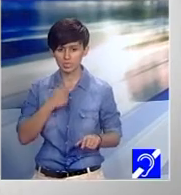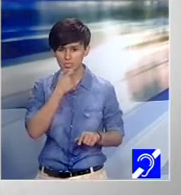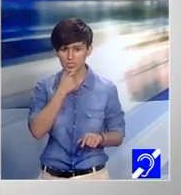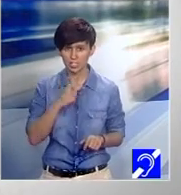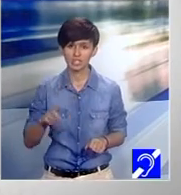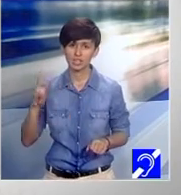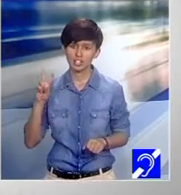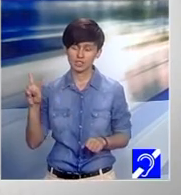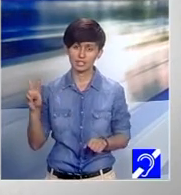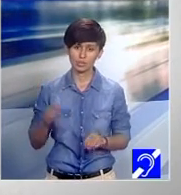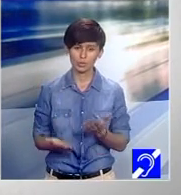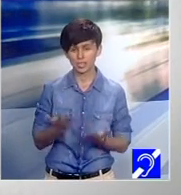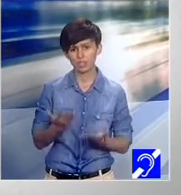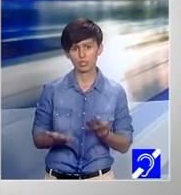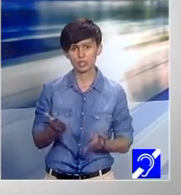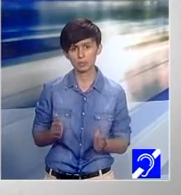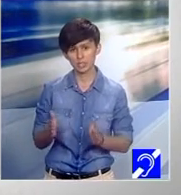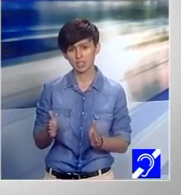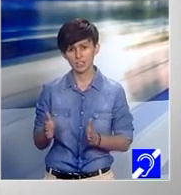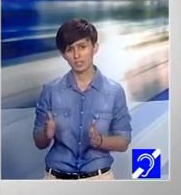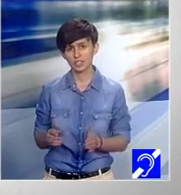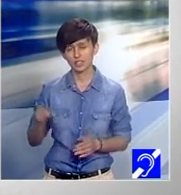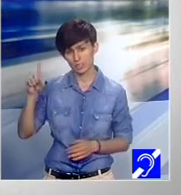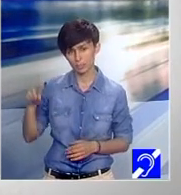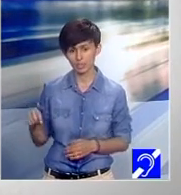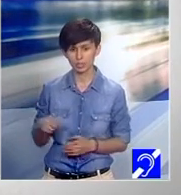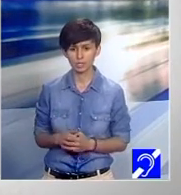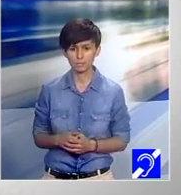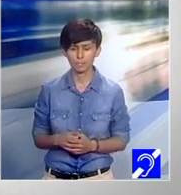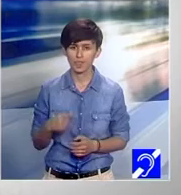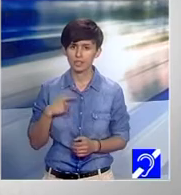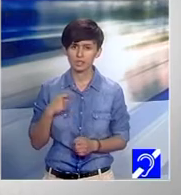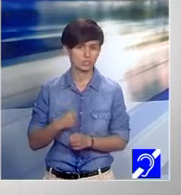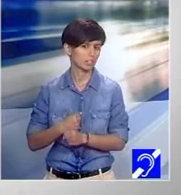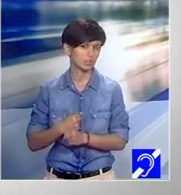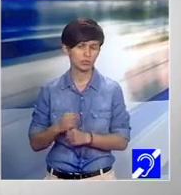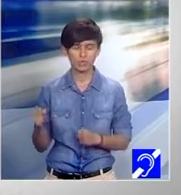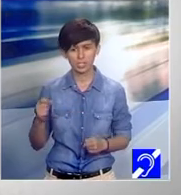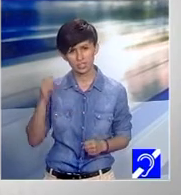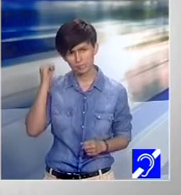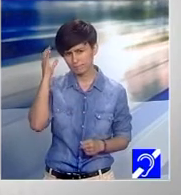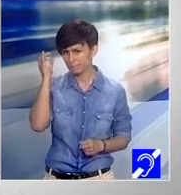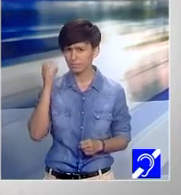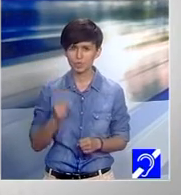Este incredibil, incredibil cât de prost îngândite îmi permit să spun asta, deoarece